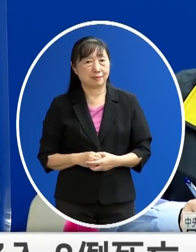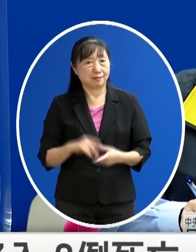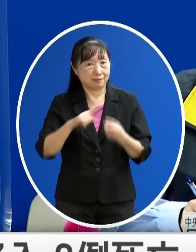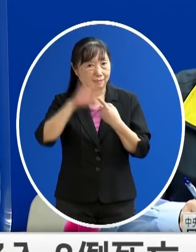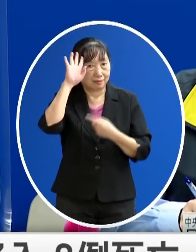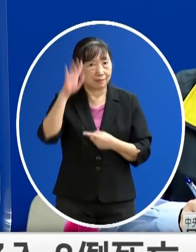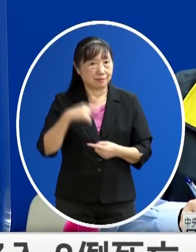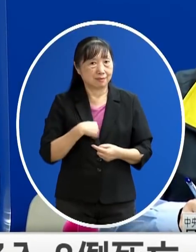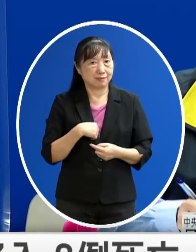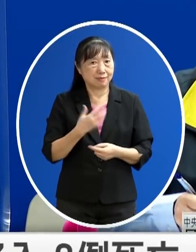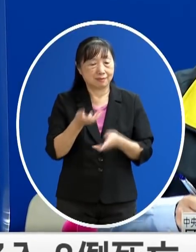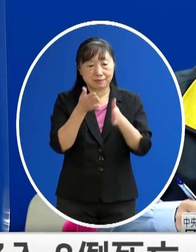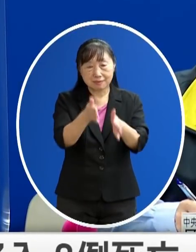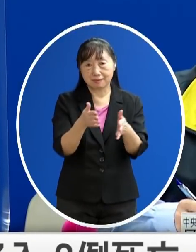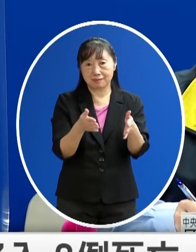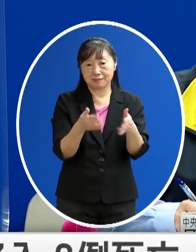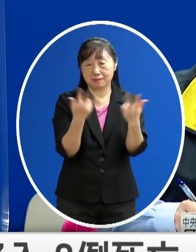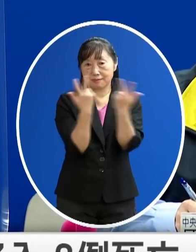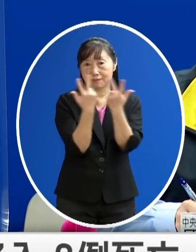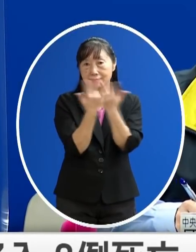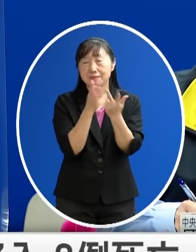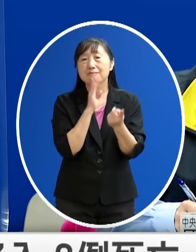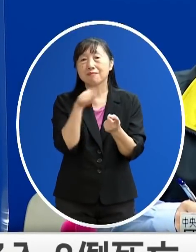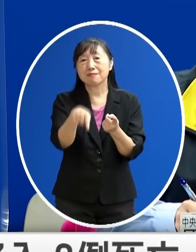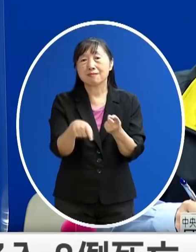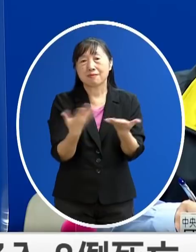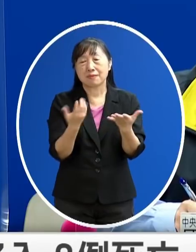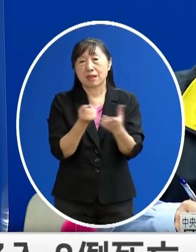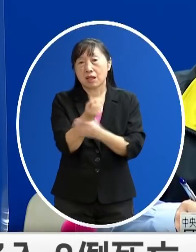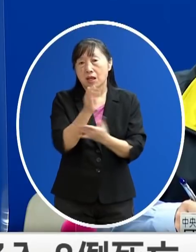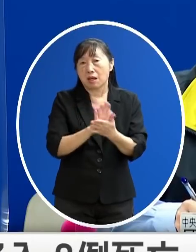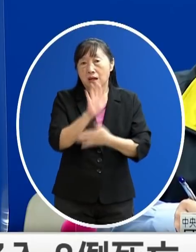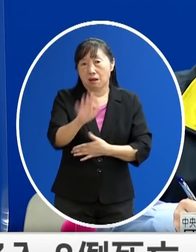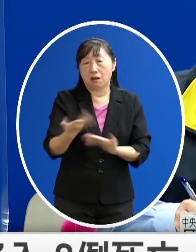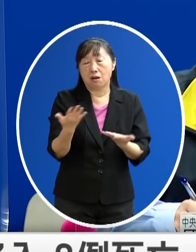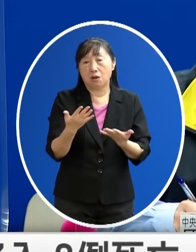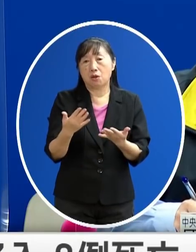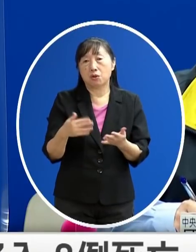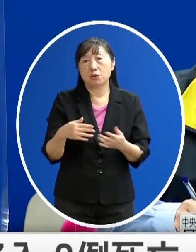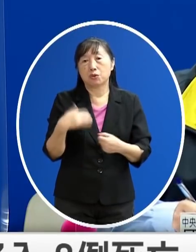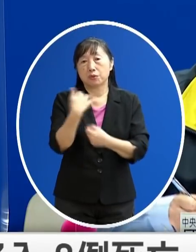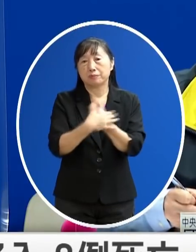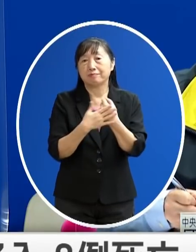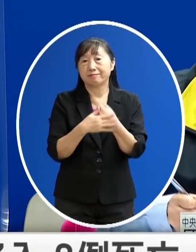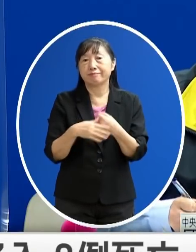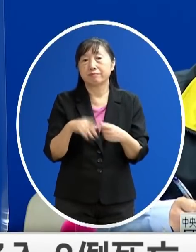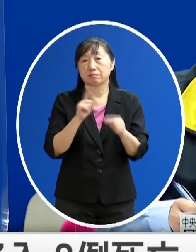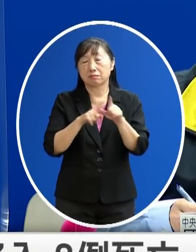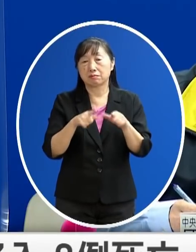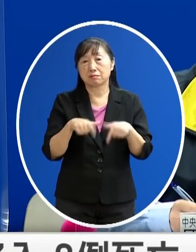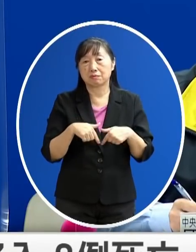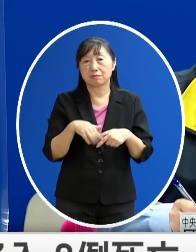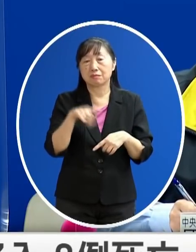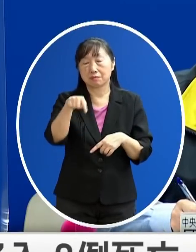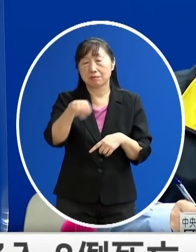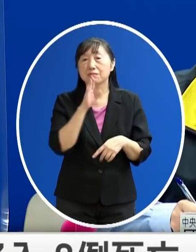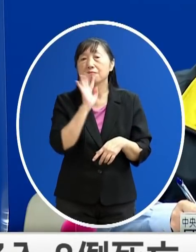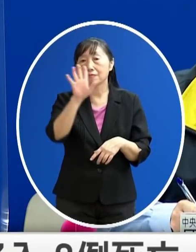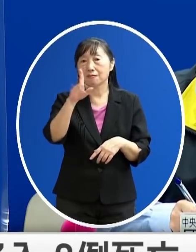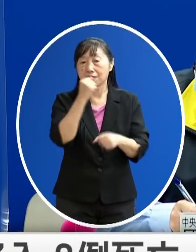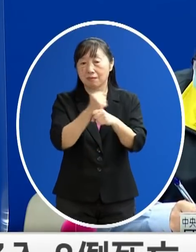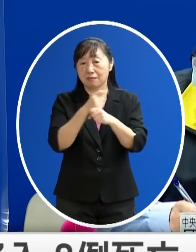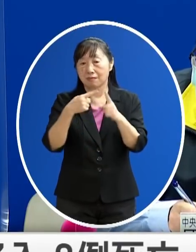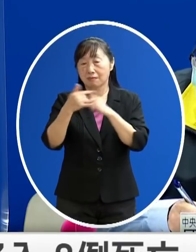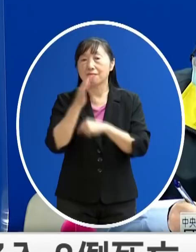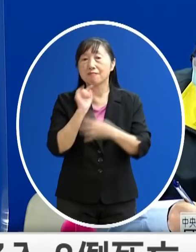抱歉，就是有关这个新北市的这个产后护理之家，他有一个工作人员是在今年4月中旬有